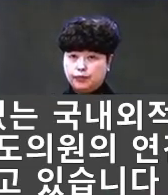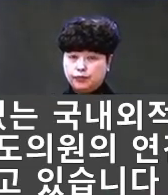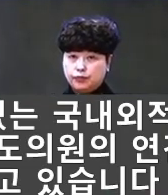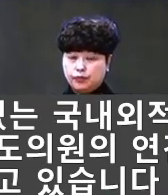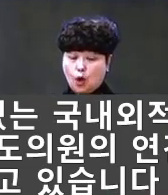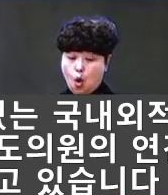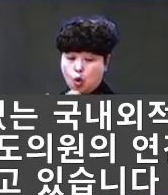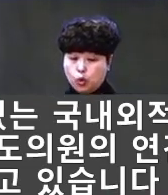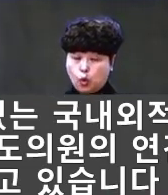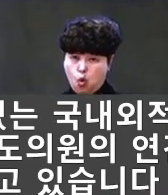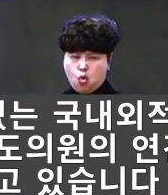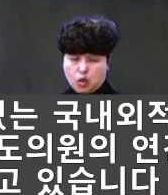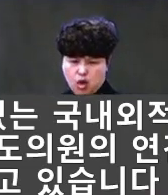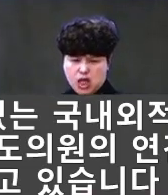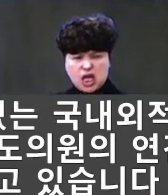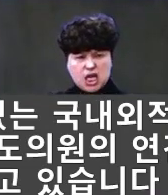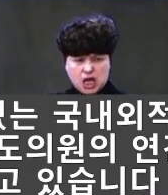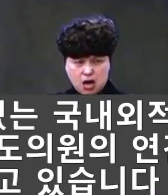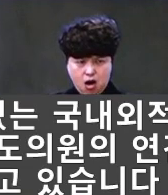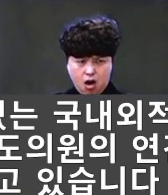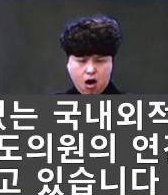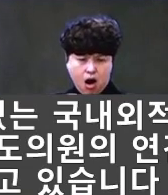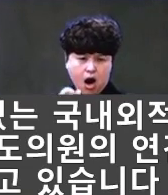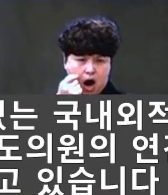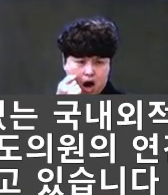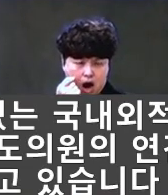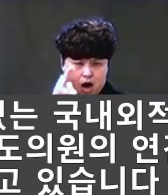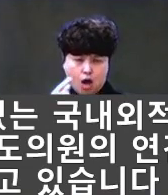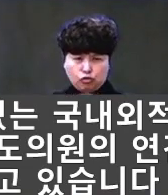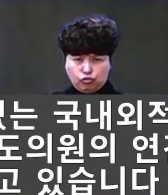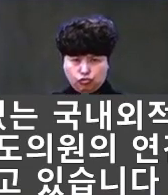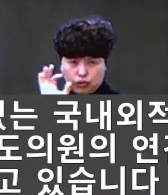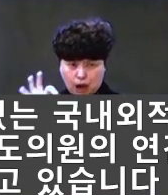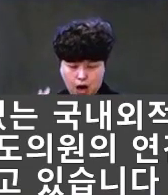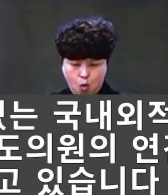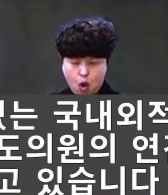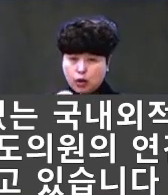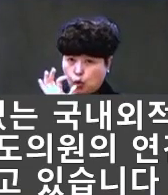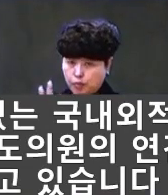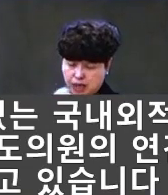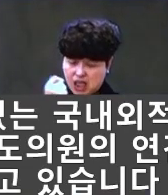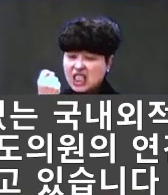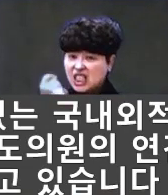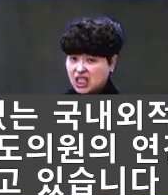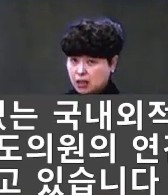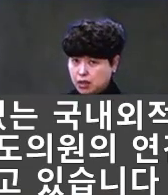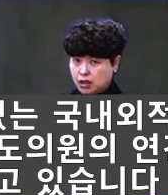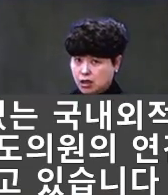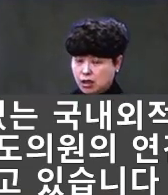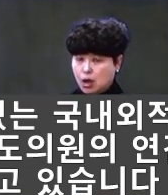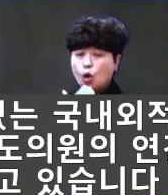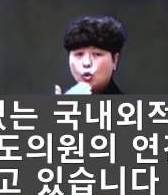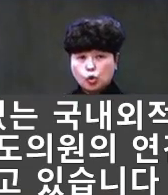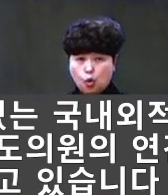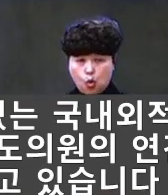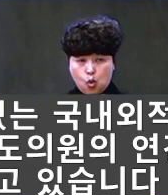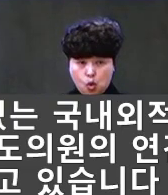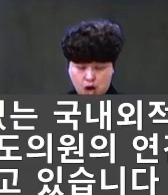도의원의 연간 월정수당과 의정활동비는 이미 도내